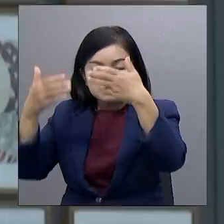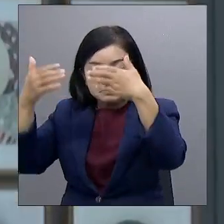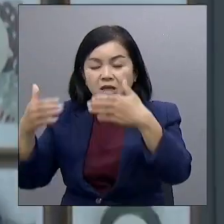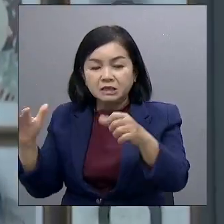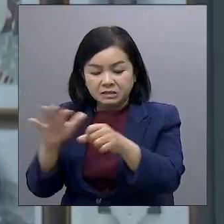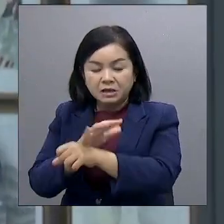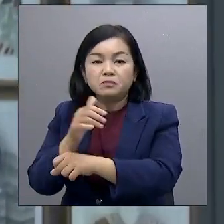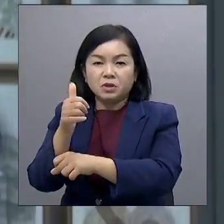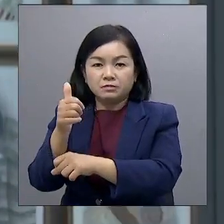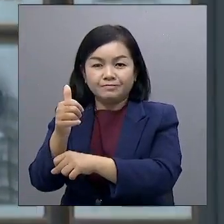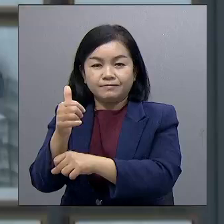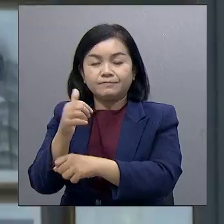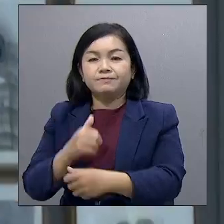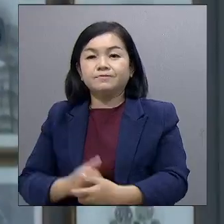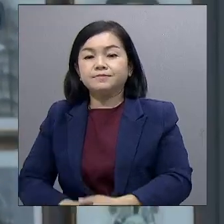นี้นะครับผม